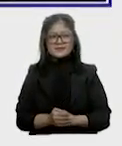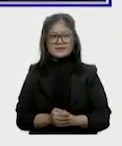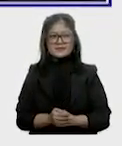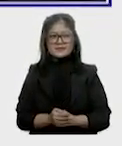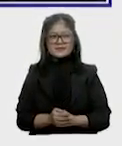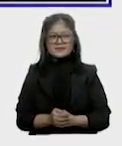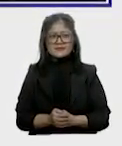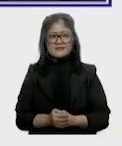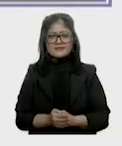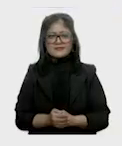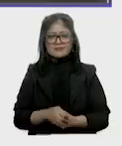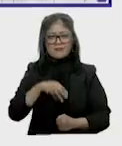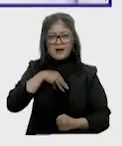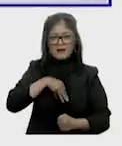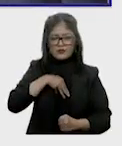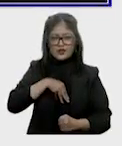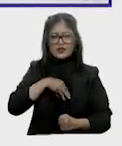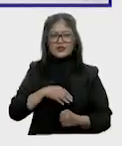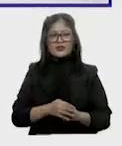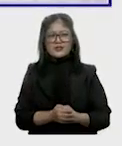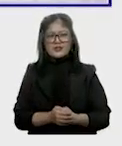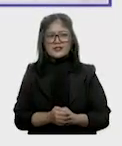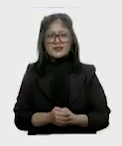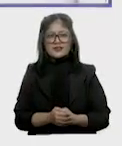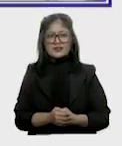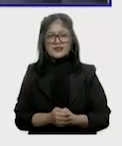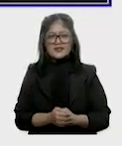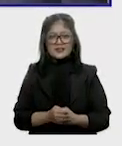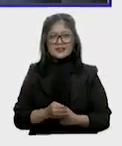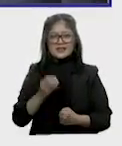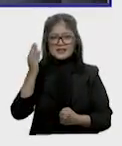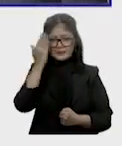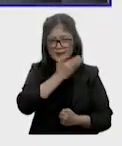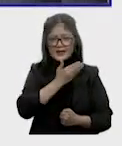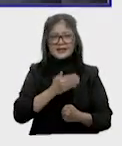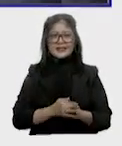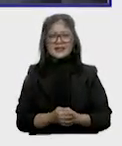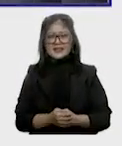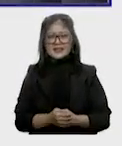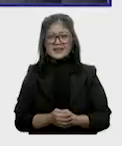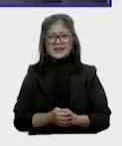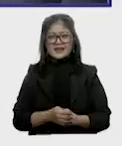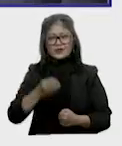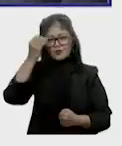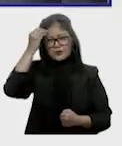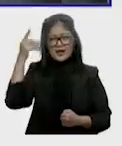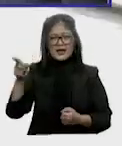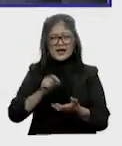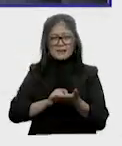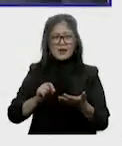Itu si Mahfud bukan sih? Gibran. Aduh, saya lupa namanya dia. Saya lupa.